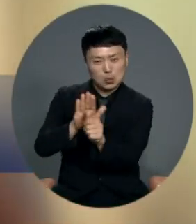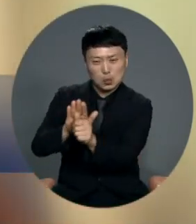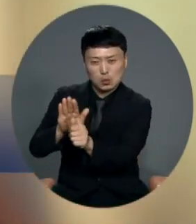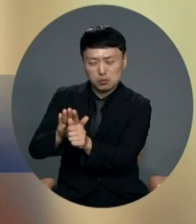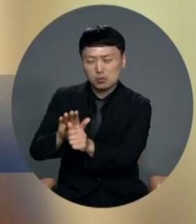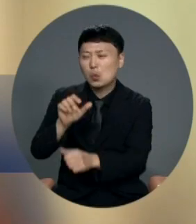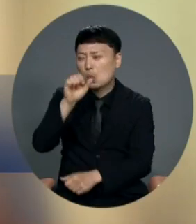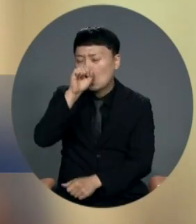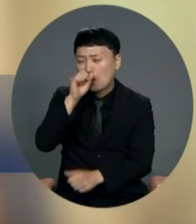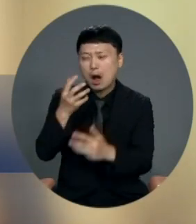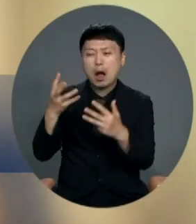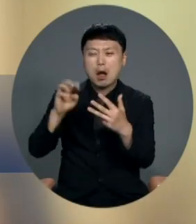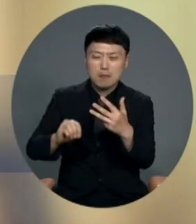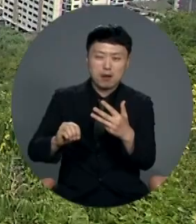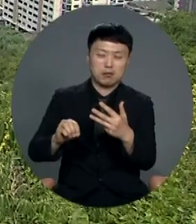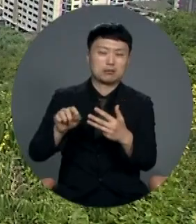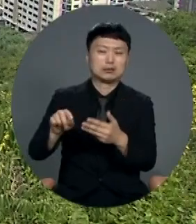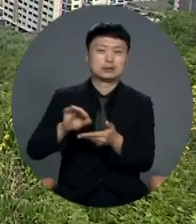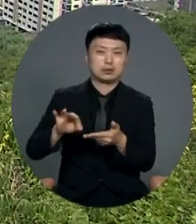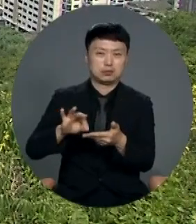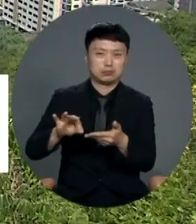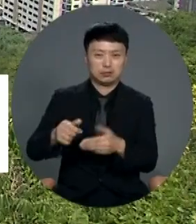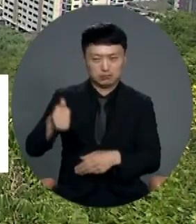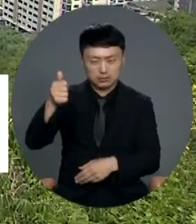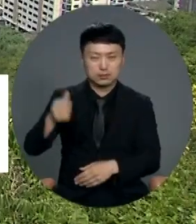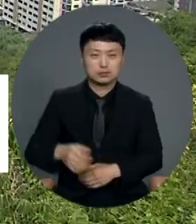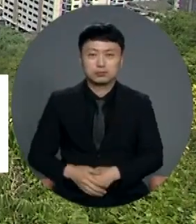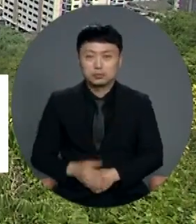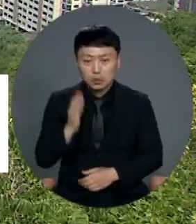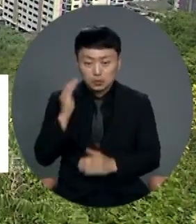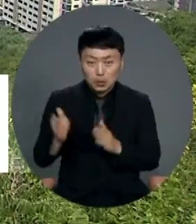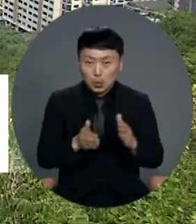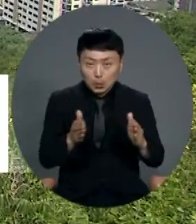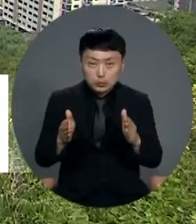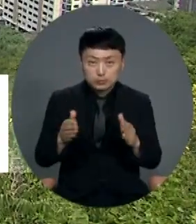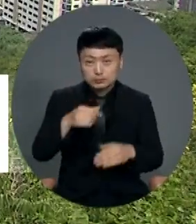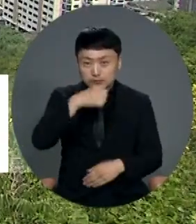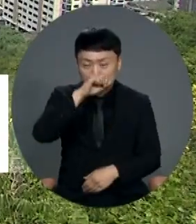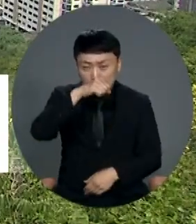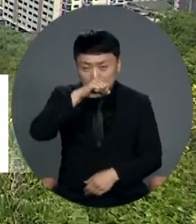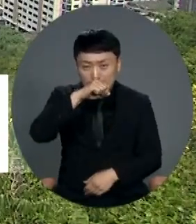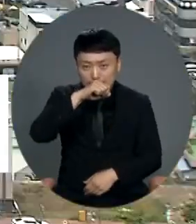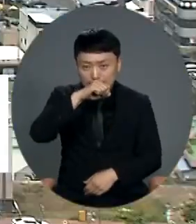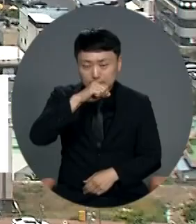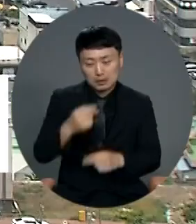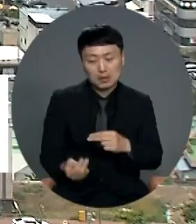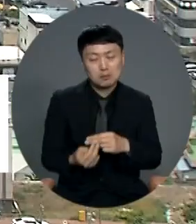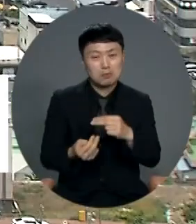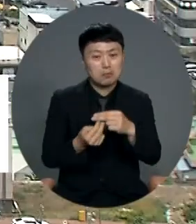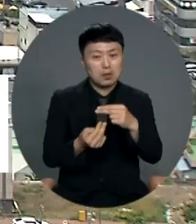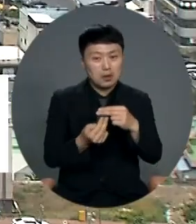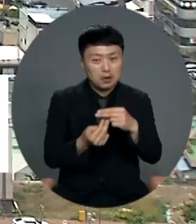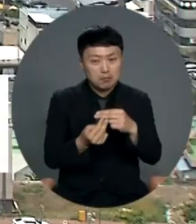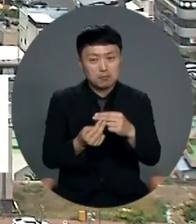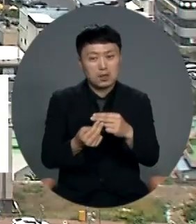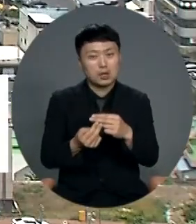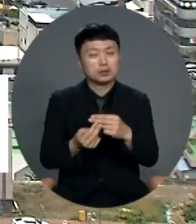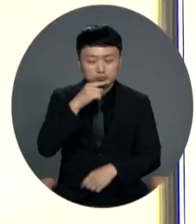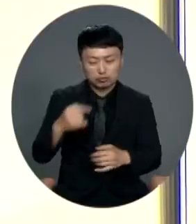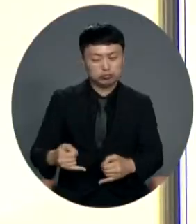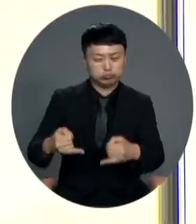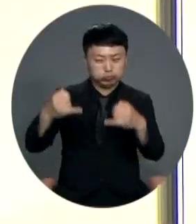좋겠습니다. 그 8억이라는 돈을. 청도군의 재정 자립도는 9.6% 전국 최하위